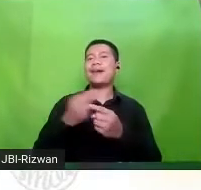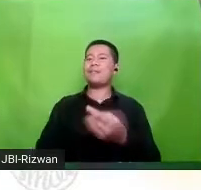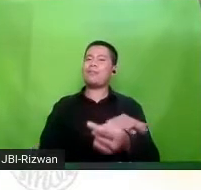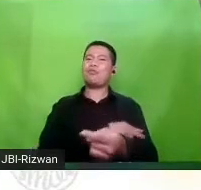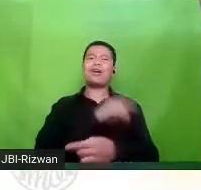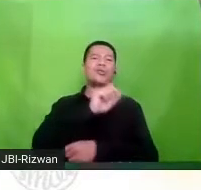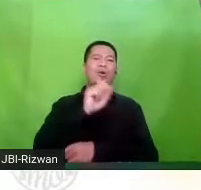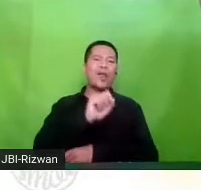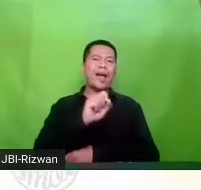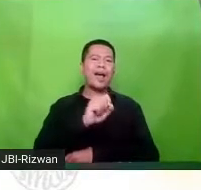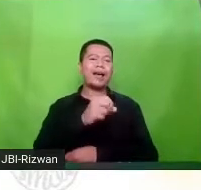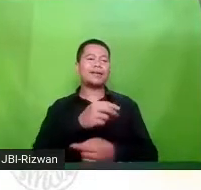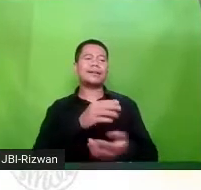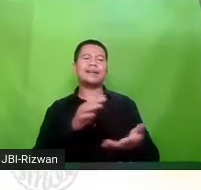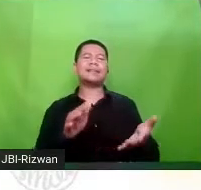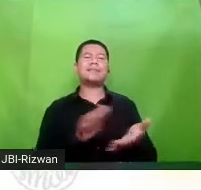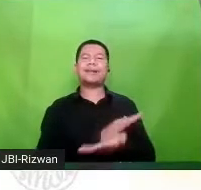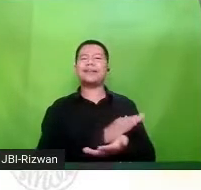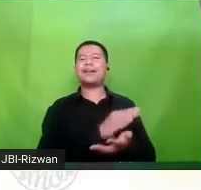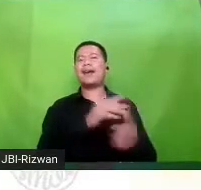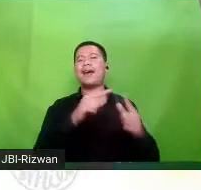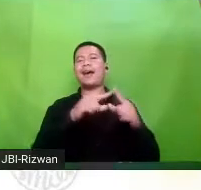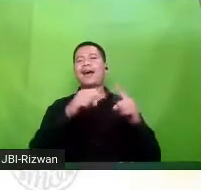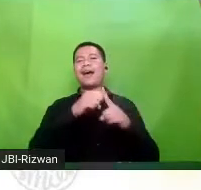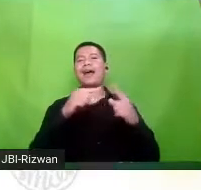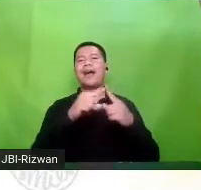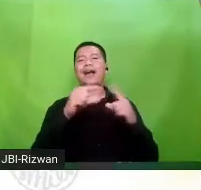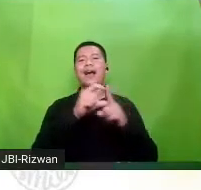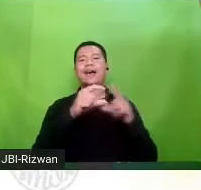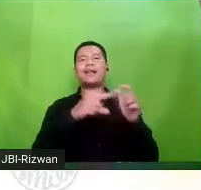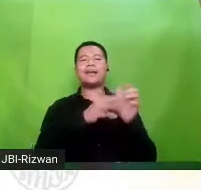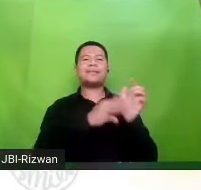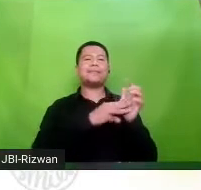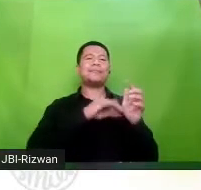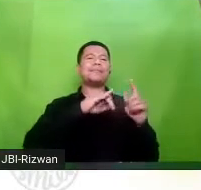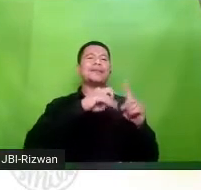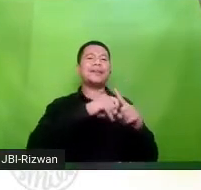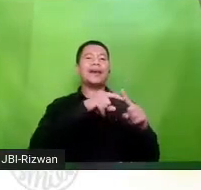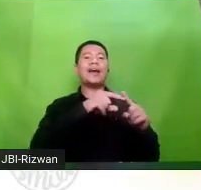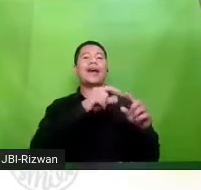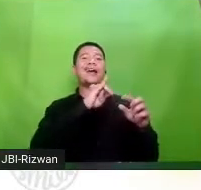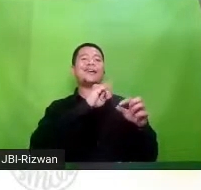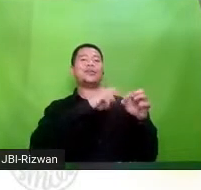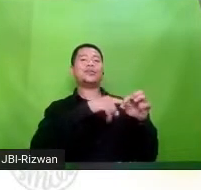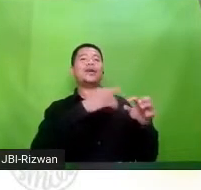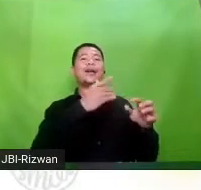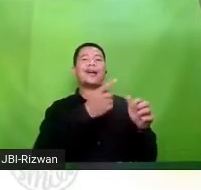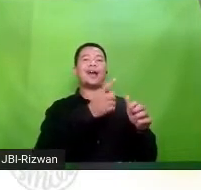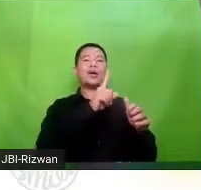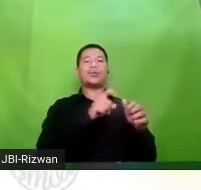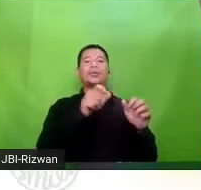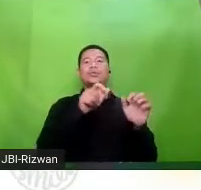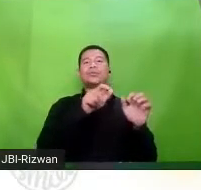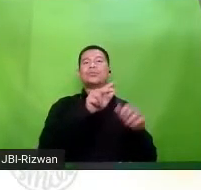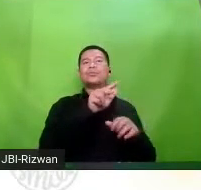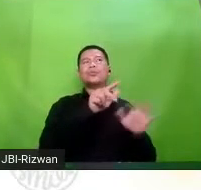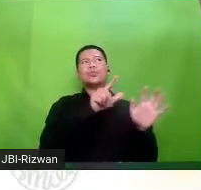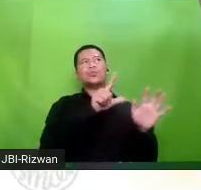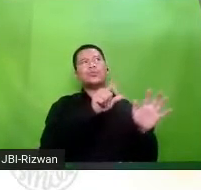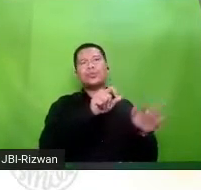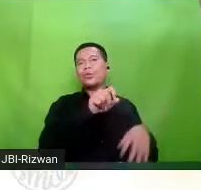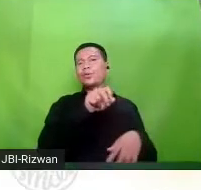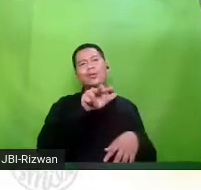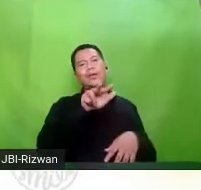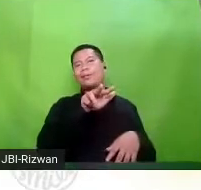potensi akademiknya. Borderline IQ, jadi yang angka IQ-nya 70-89, andai kata sekolah,